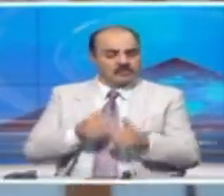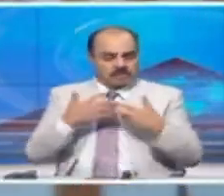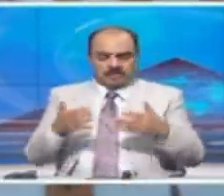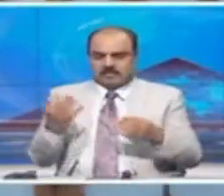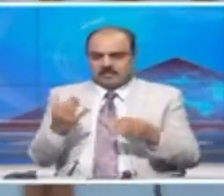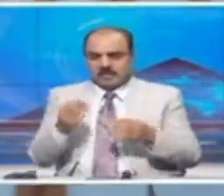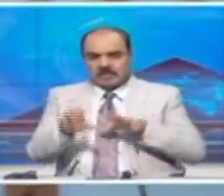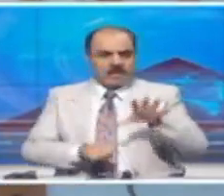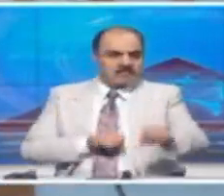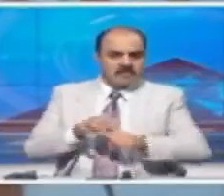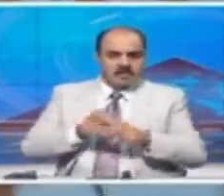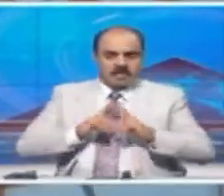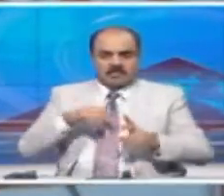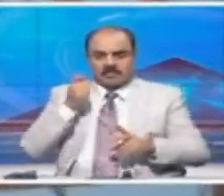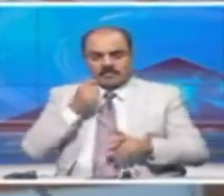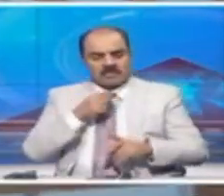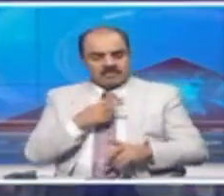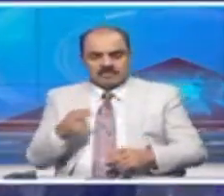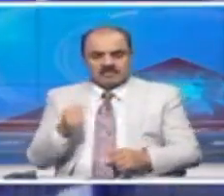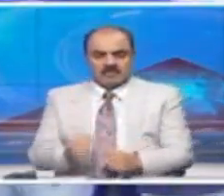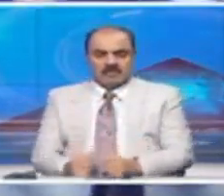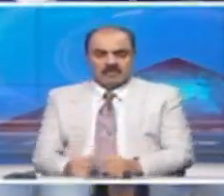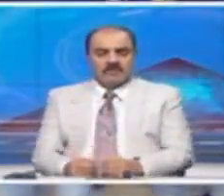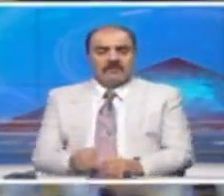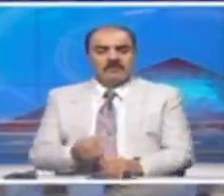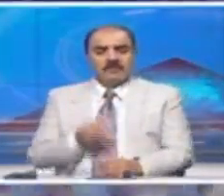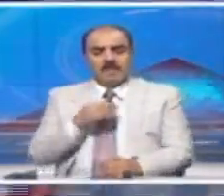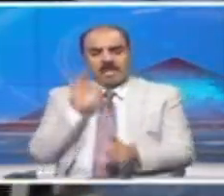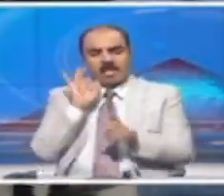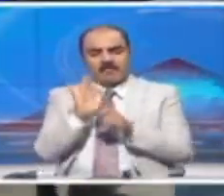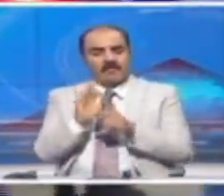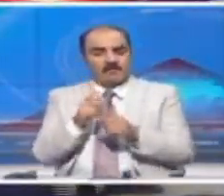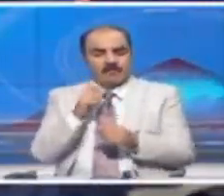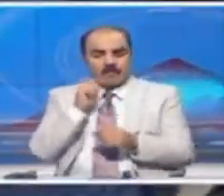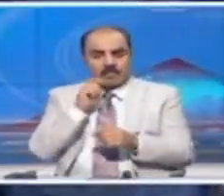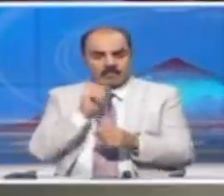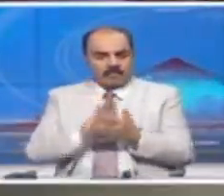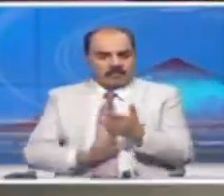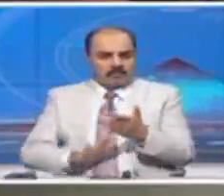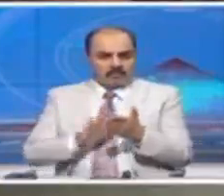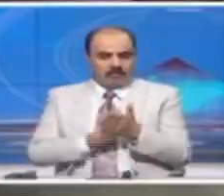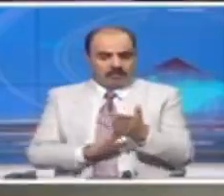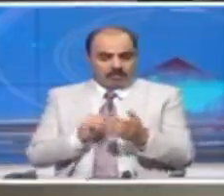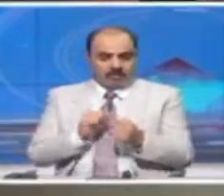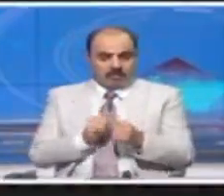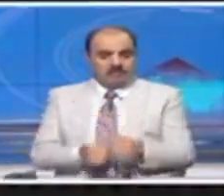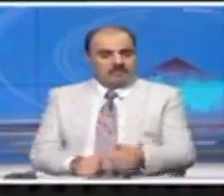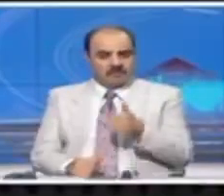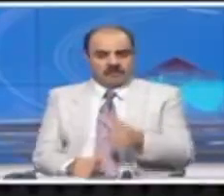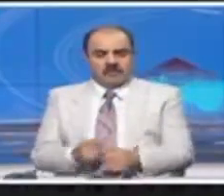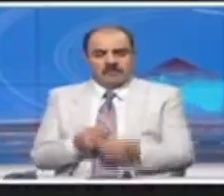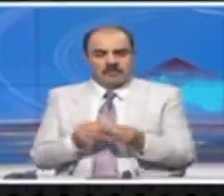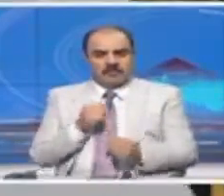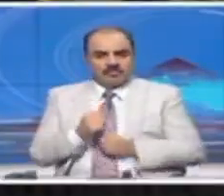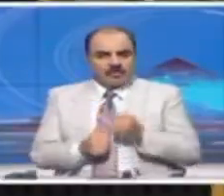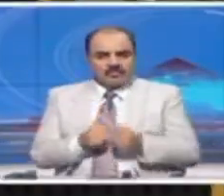في مكافحة شتى صور الجريمة، فمن خلال استهداف وضبط العناصر الإجرامية شديدة الخطورة، أسفرت